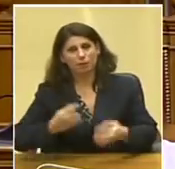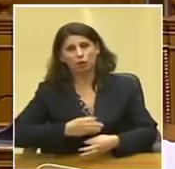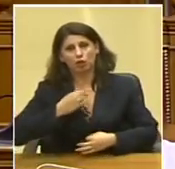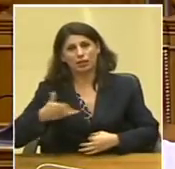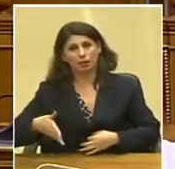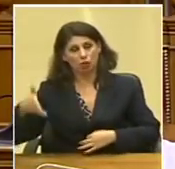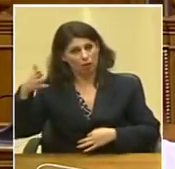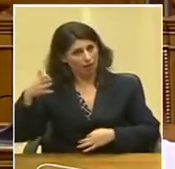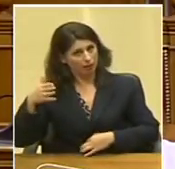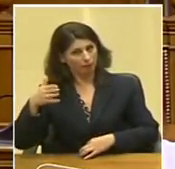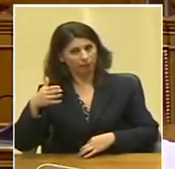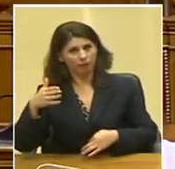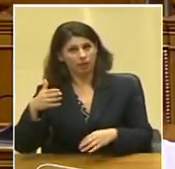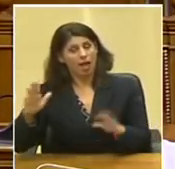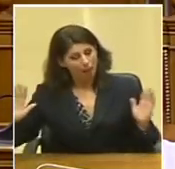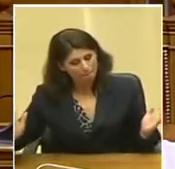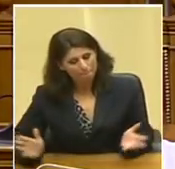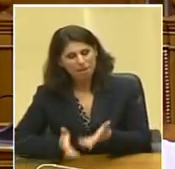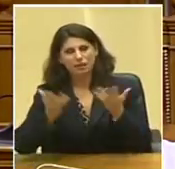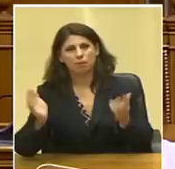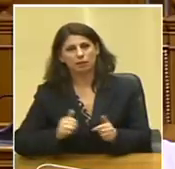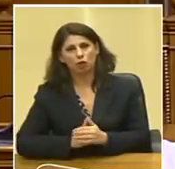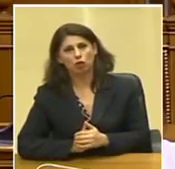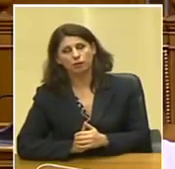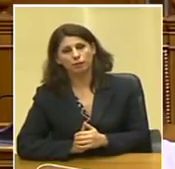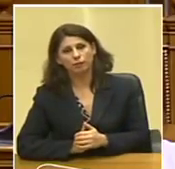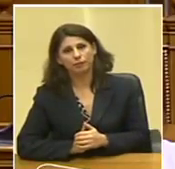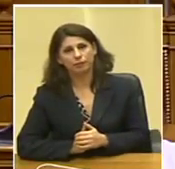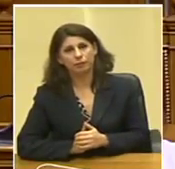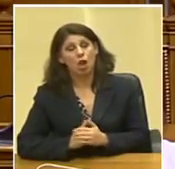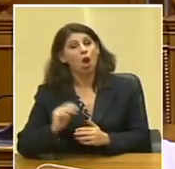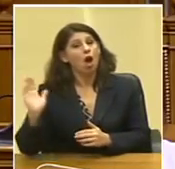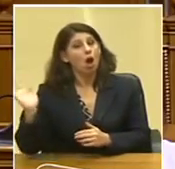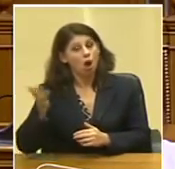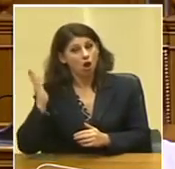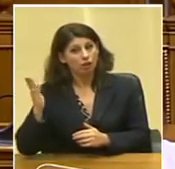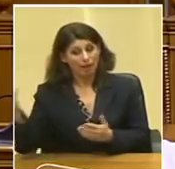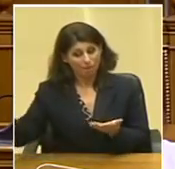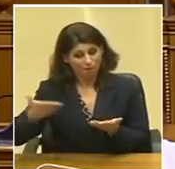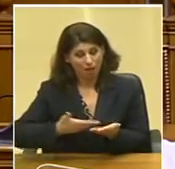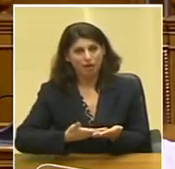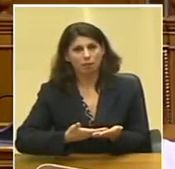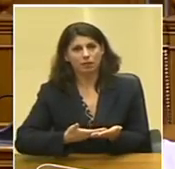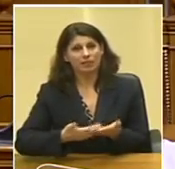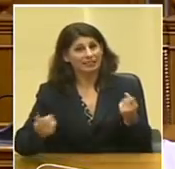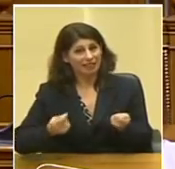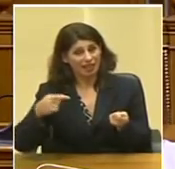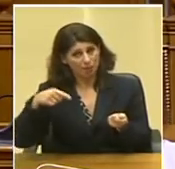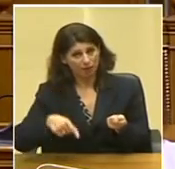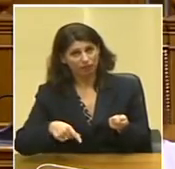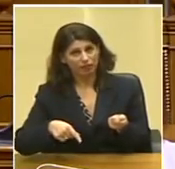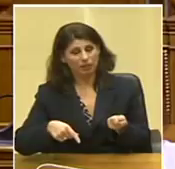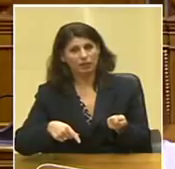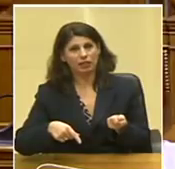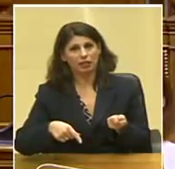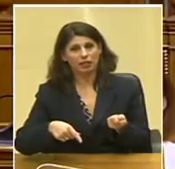Μητσοτάκη, εν πάση περιπτώσει, όταν φέραμε και κάναμε αυτή το βήμα